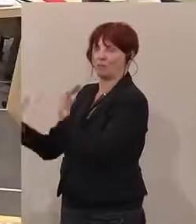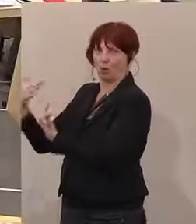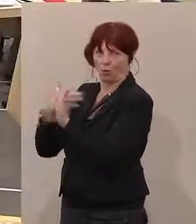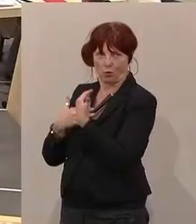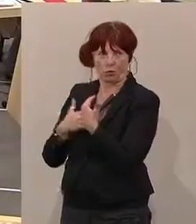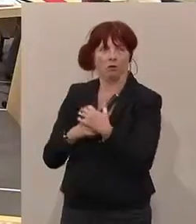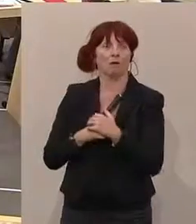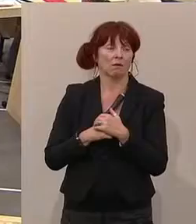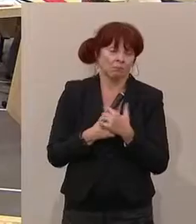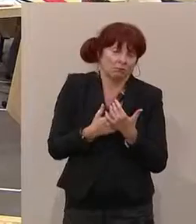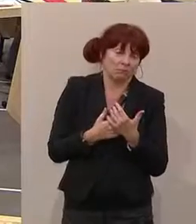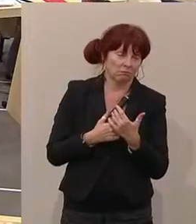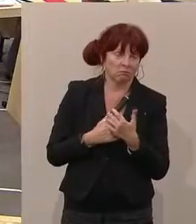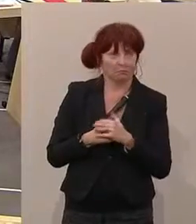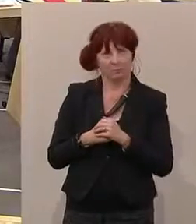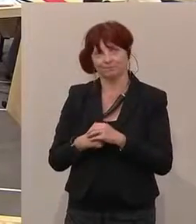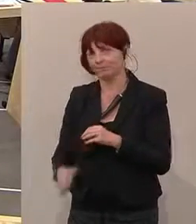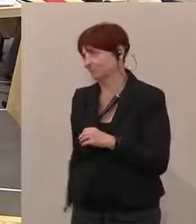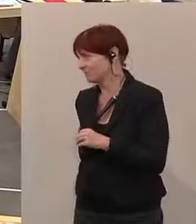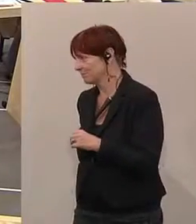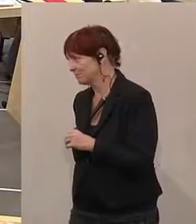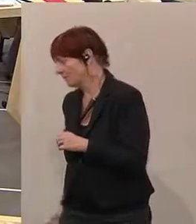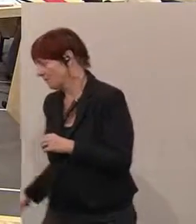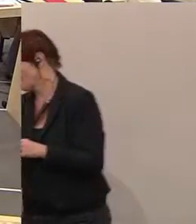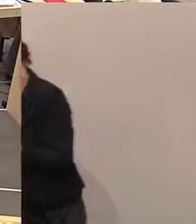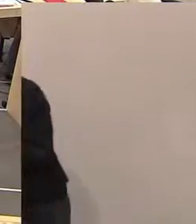Eine neue Zeit sei angebrochen in Österreich und auch in Europa,